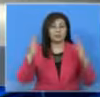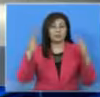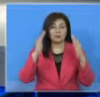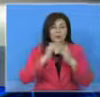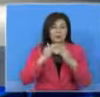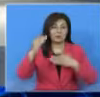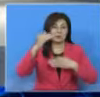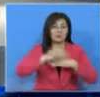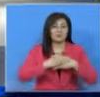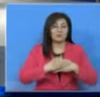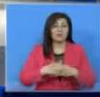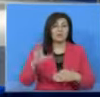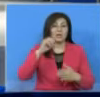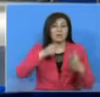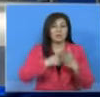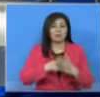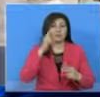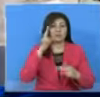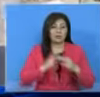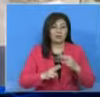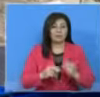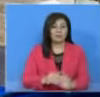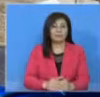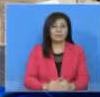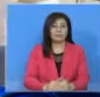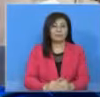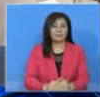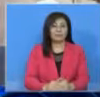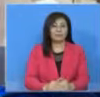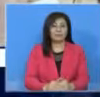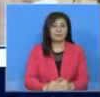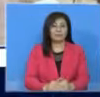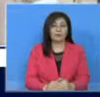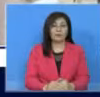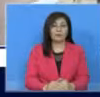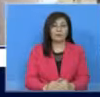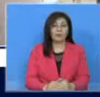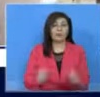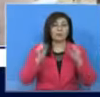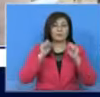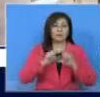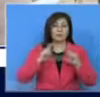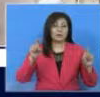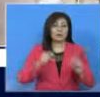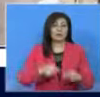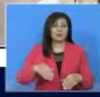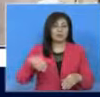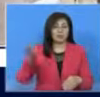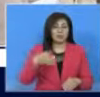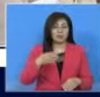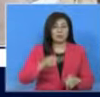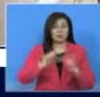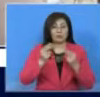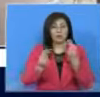Мердігер 42 айына дейін толық аяқтап тапсырамыз дейді. Теннисный корт 16. Спорттық кешенішіне теннис ойнауға арналған 16